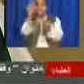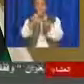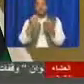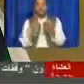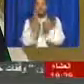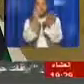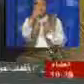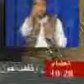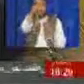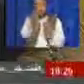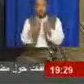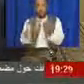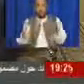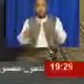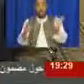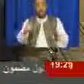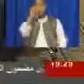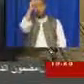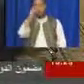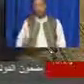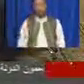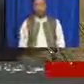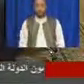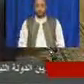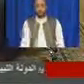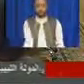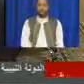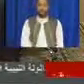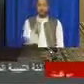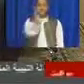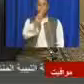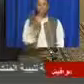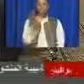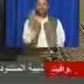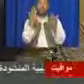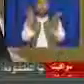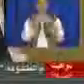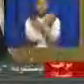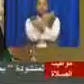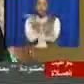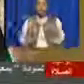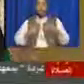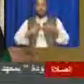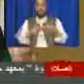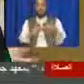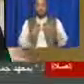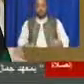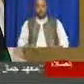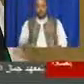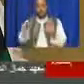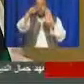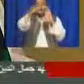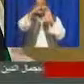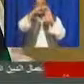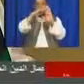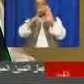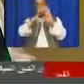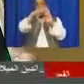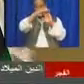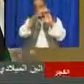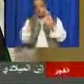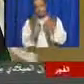ويكون سبب في دخول الجنه وهذا يعني محط نظر الله نسال الله سبحانه وتعالى يوفقكم جميعا ايضا يعني في